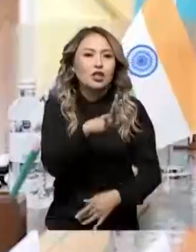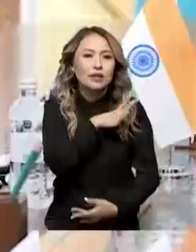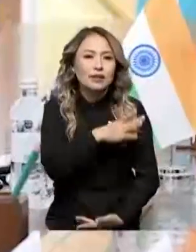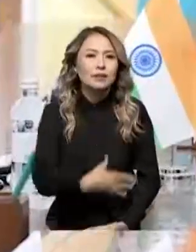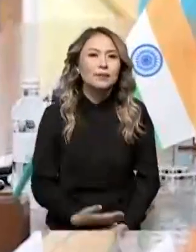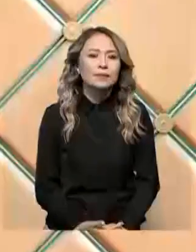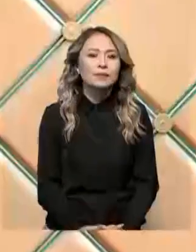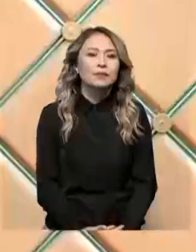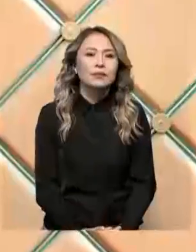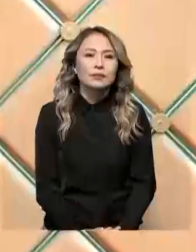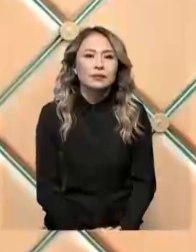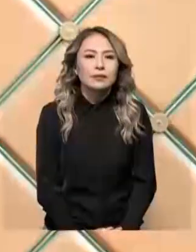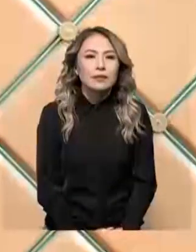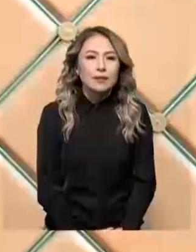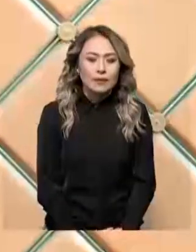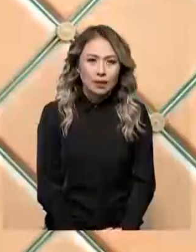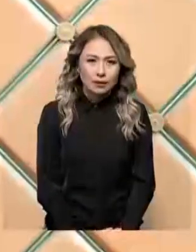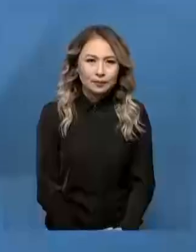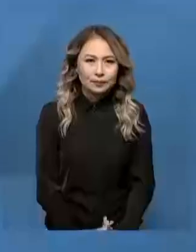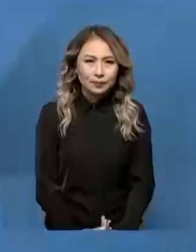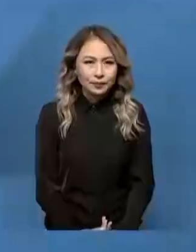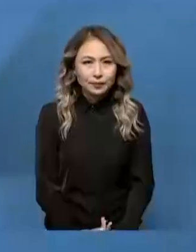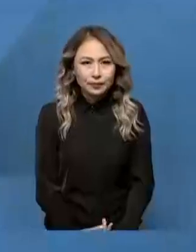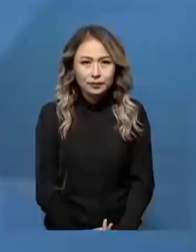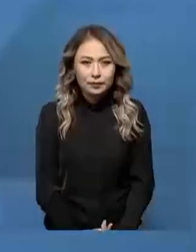мүдделі екенін жеткізді.